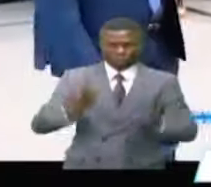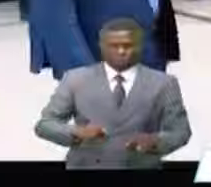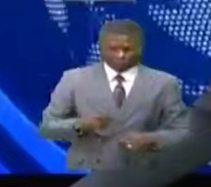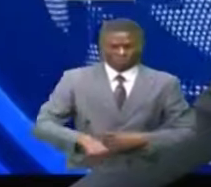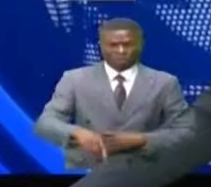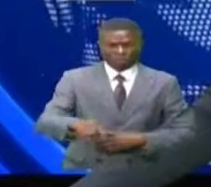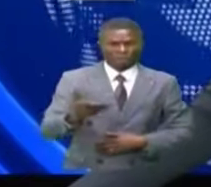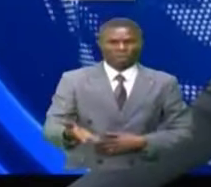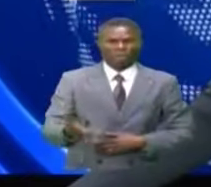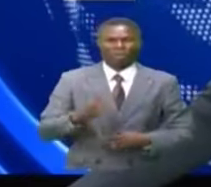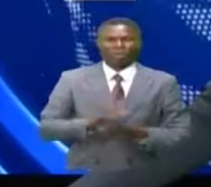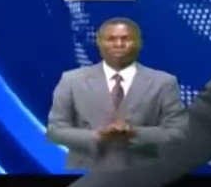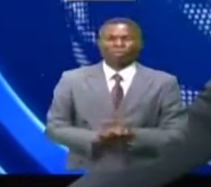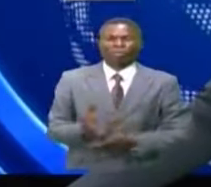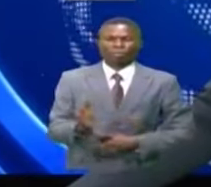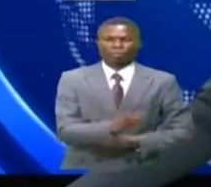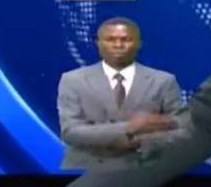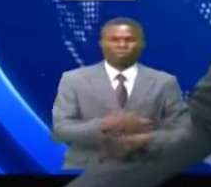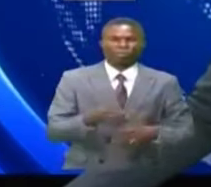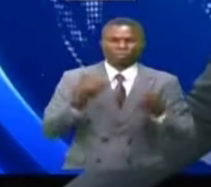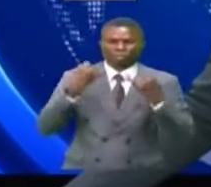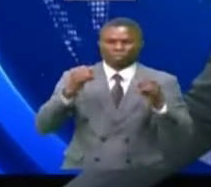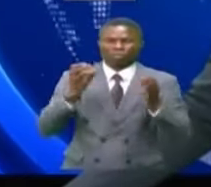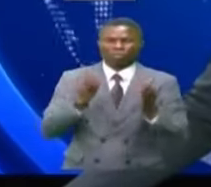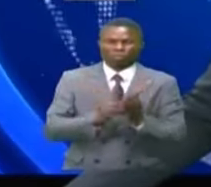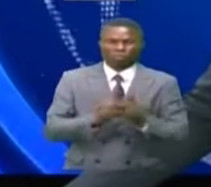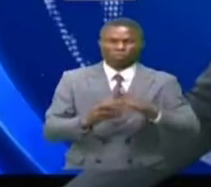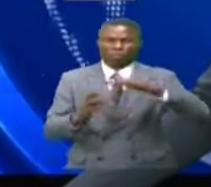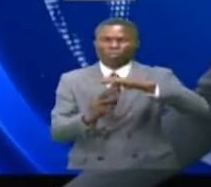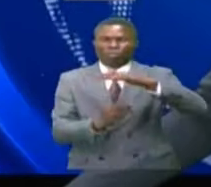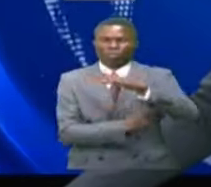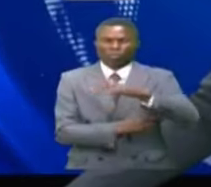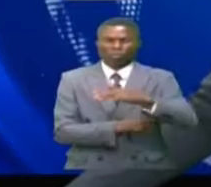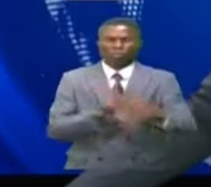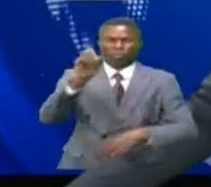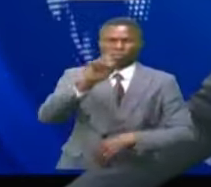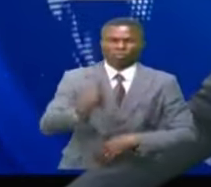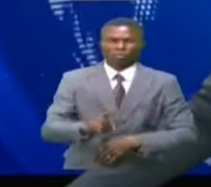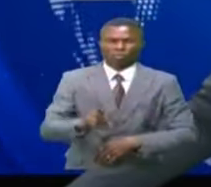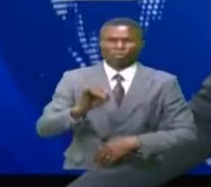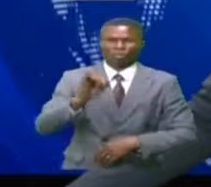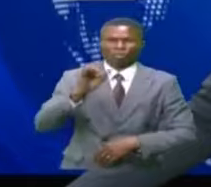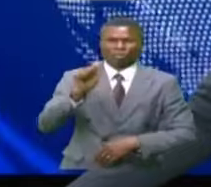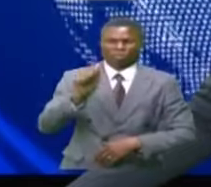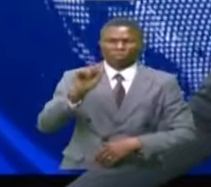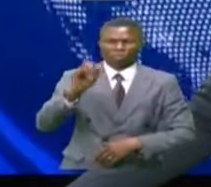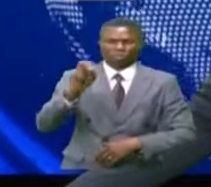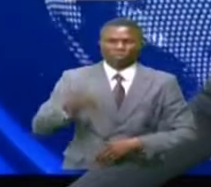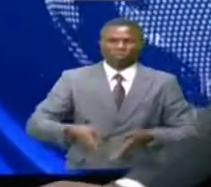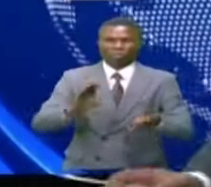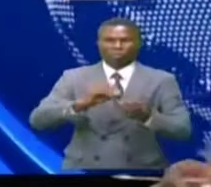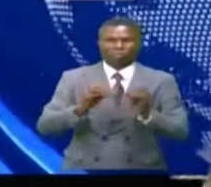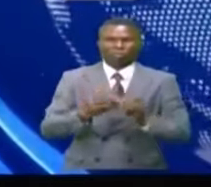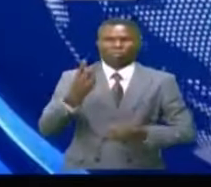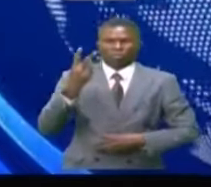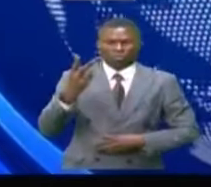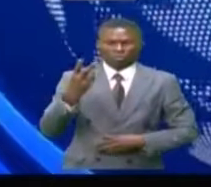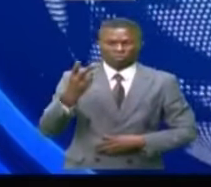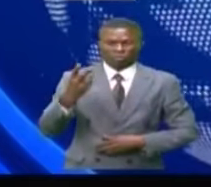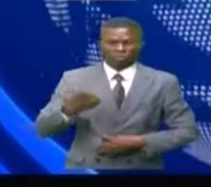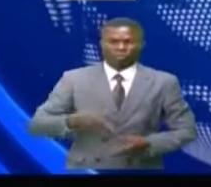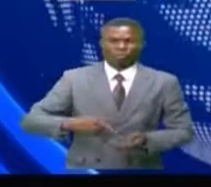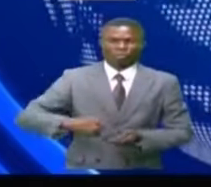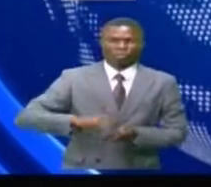cours. Dans l'actualité également, le pont Zalia sur la route nationale numéro 2 dans son tronçon